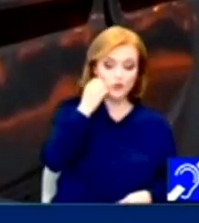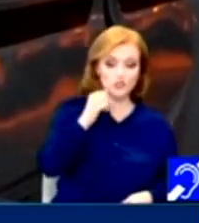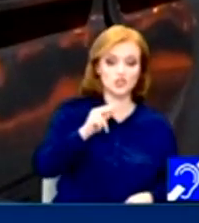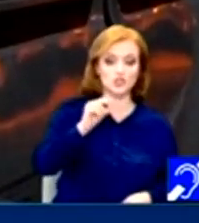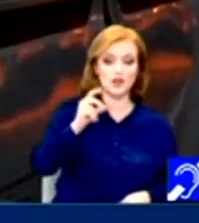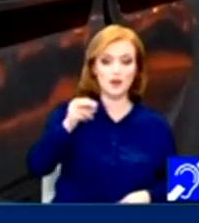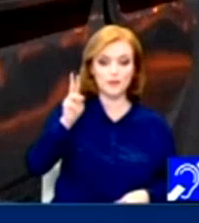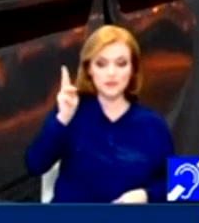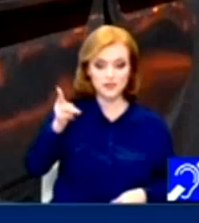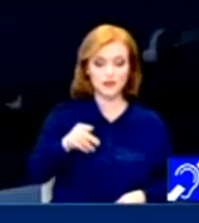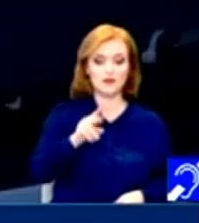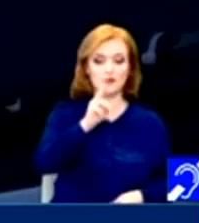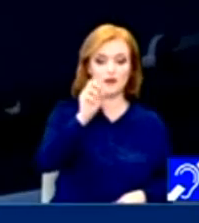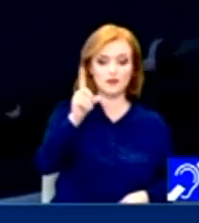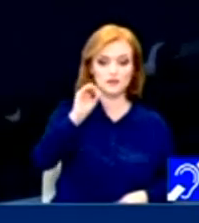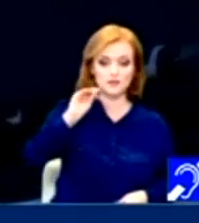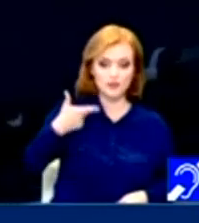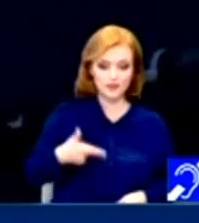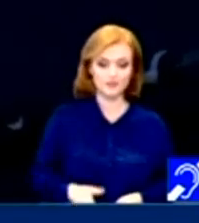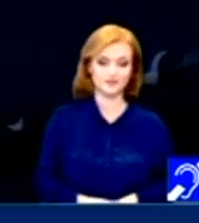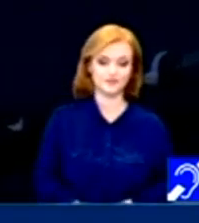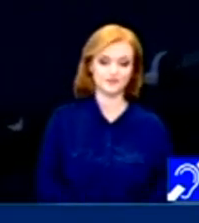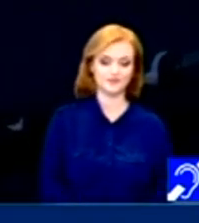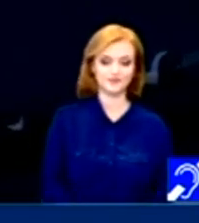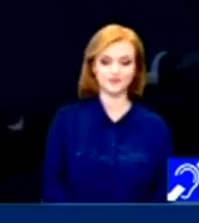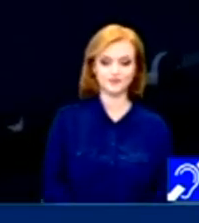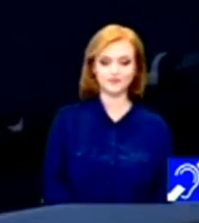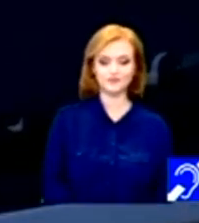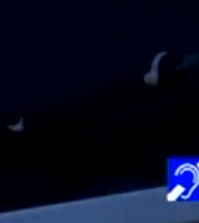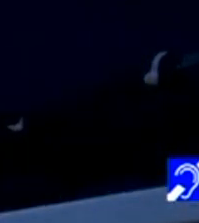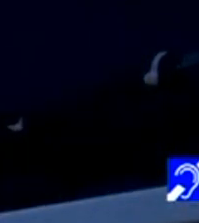Celnă și Kazani. Din capitala rusă, pentru Telejurnal, Liviu Ura.